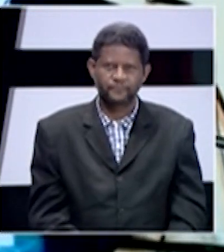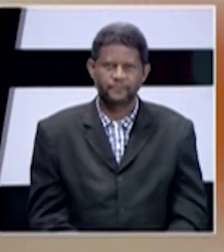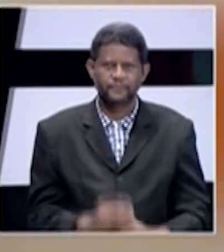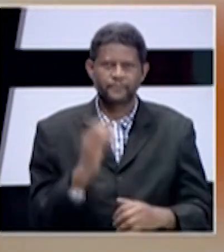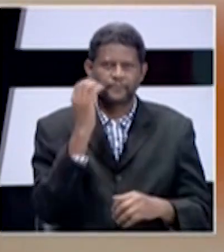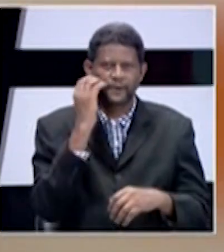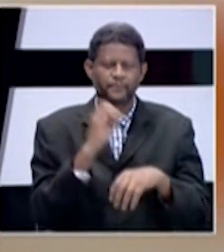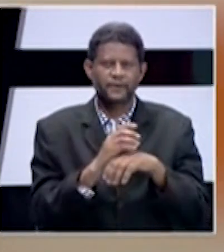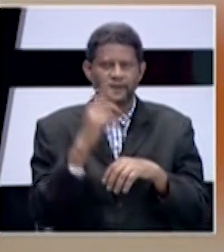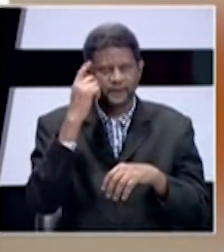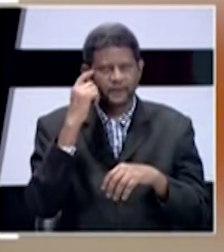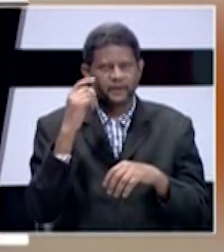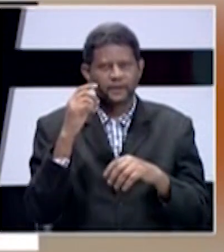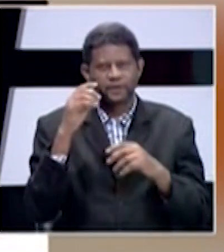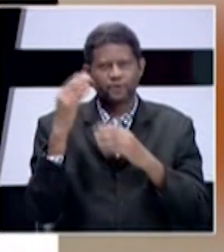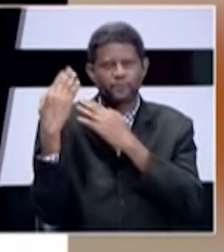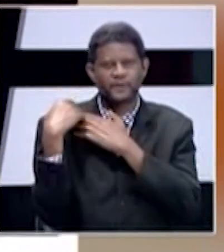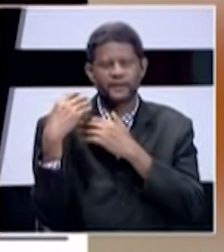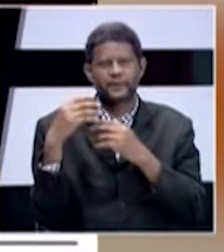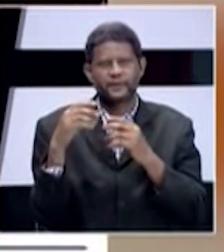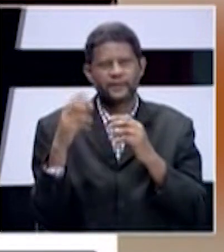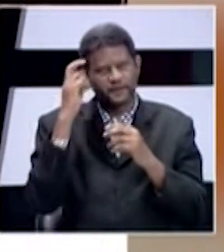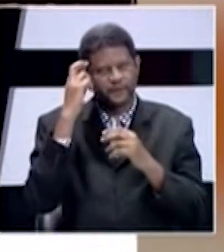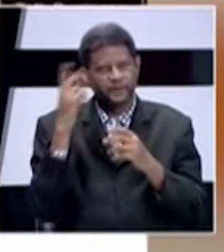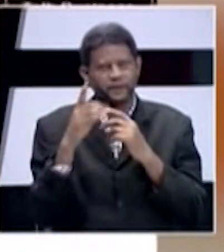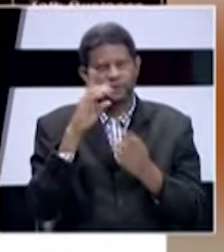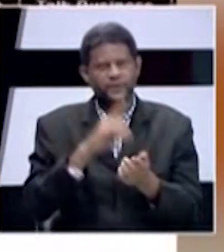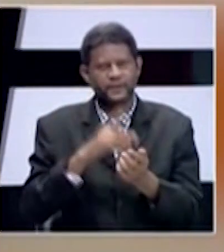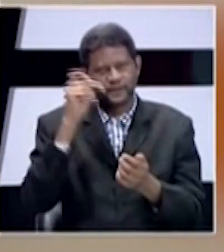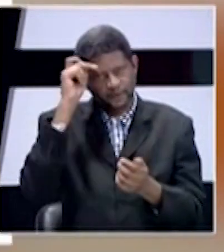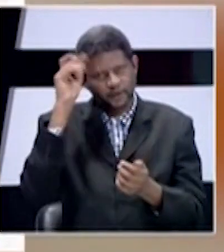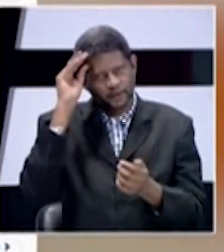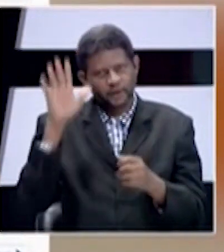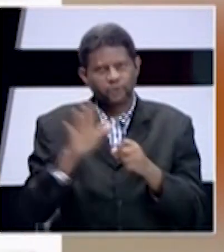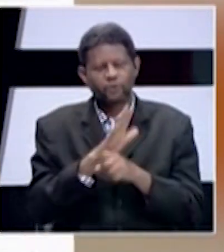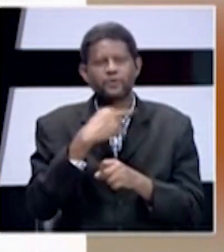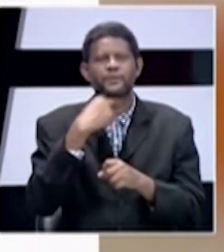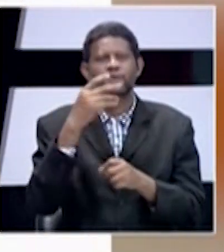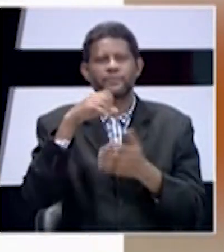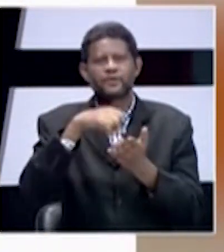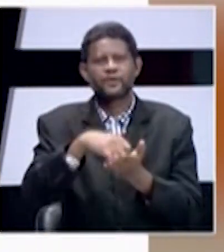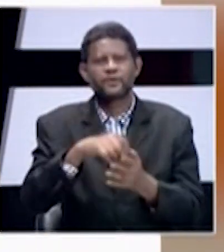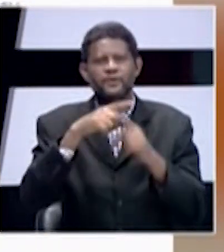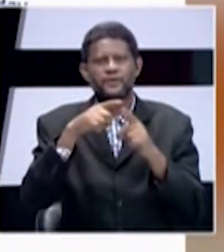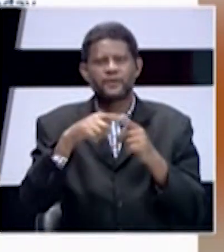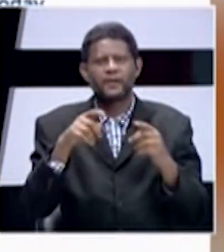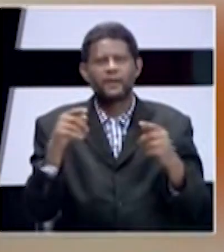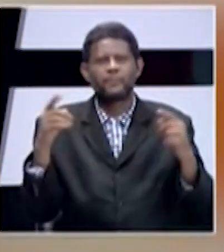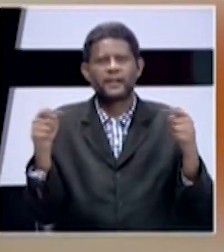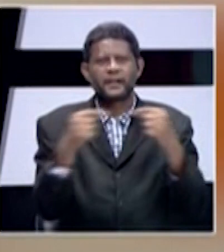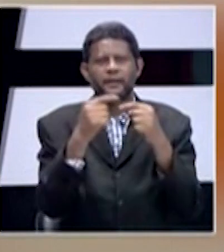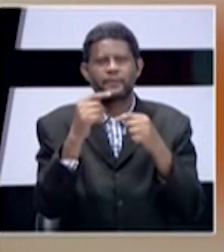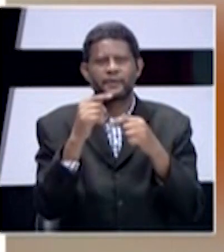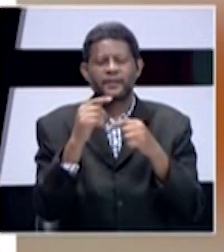ቤት ምክሪ ትግራይ ሽመት ርእሰ መምሕዳር ትግራይ ዶክተር ደብረፅዮን ገብረ ሚካኤል ብምሉእ ድምፂ መፅዳቁ ዝተፈላለዩ ኣመራኸብቲ